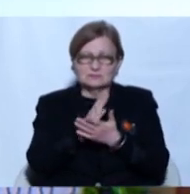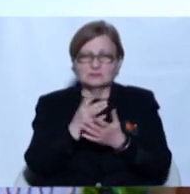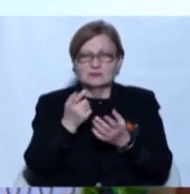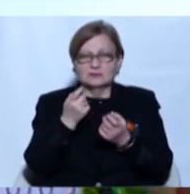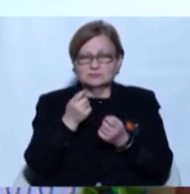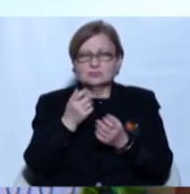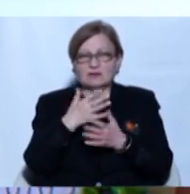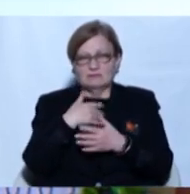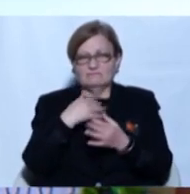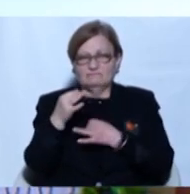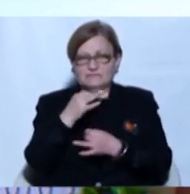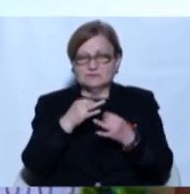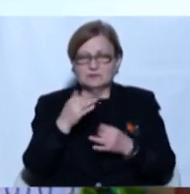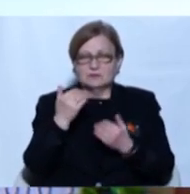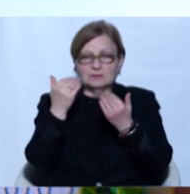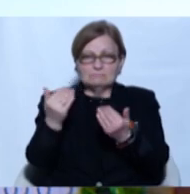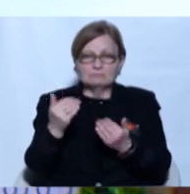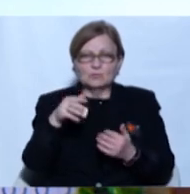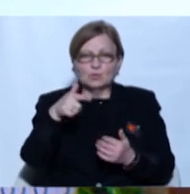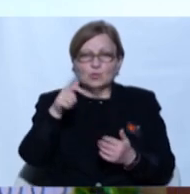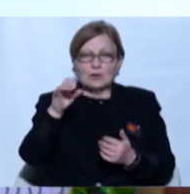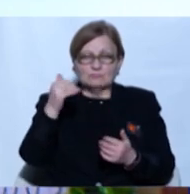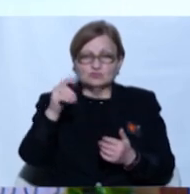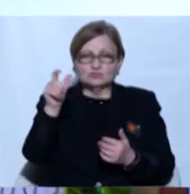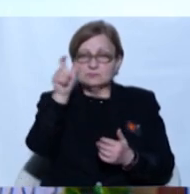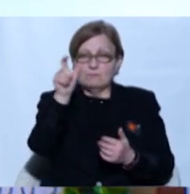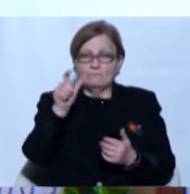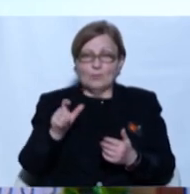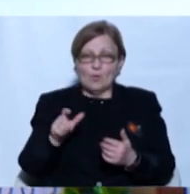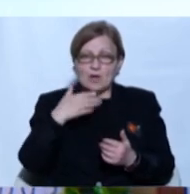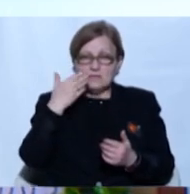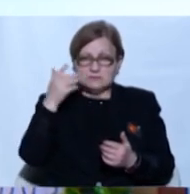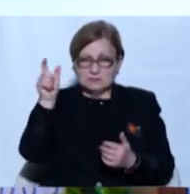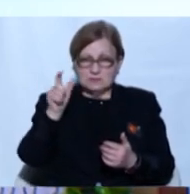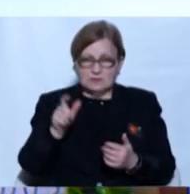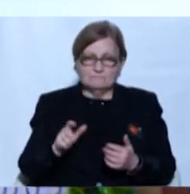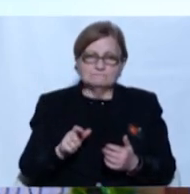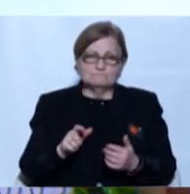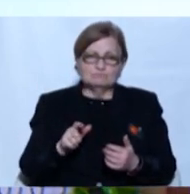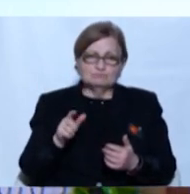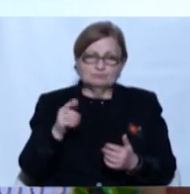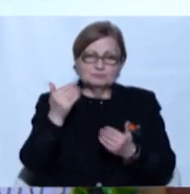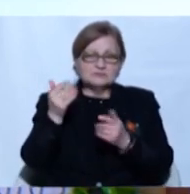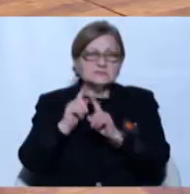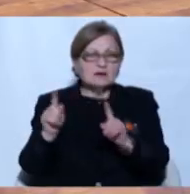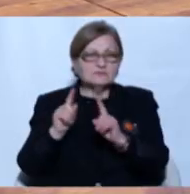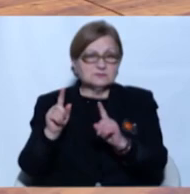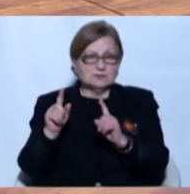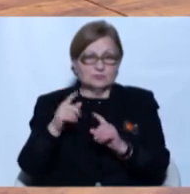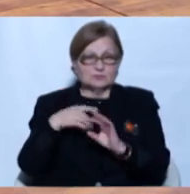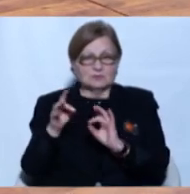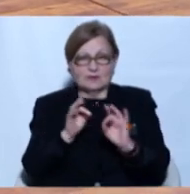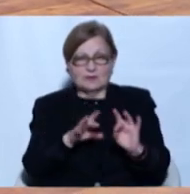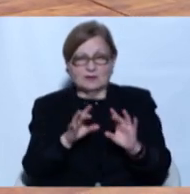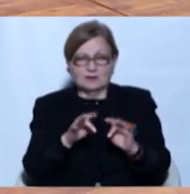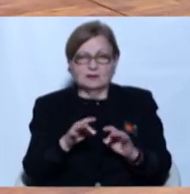ვისაუბრეთ გურამიშვილის პოეზიის გარკვეულად შევეხეთ მის თავისებურებებს. Im